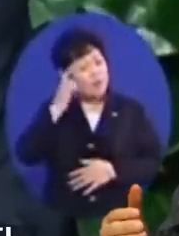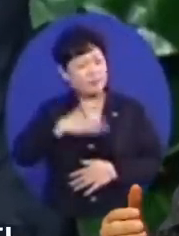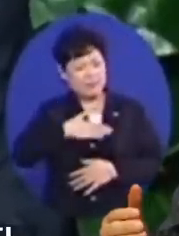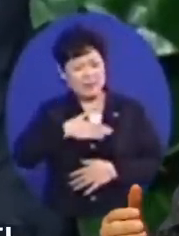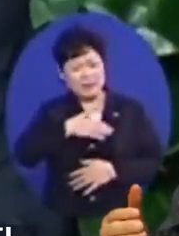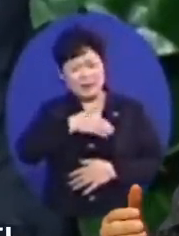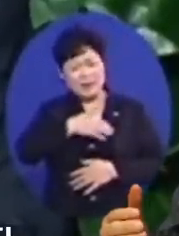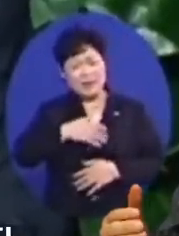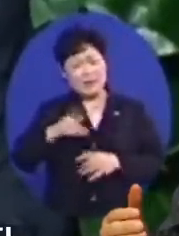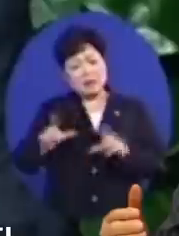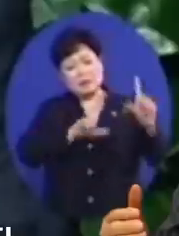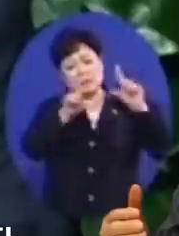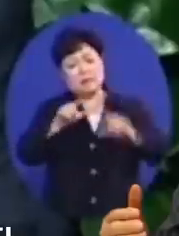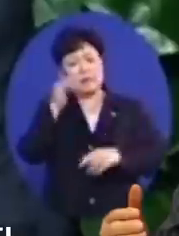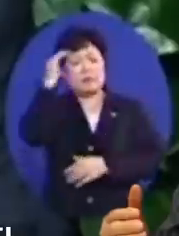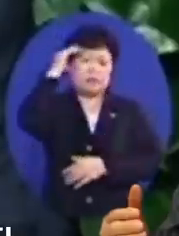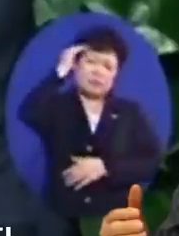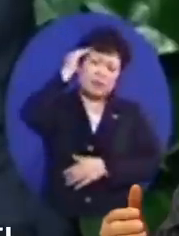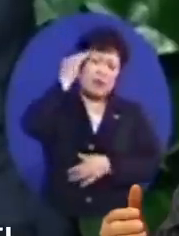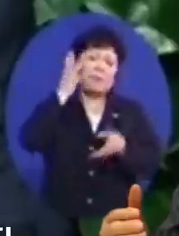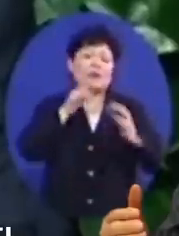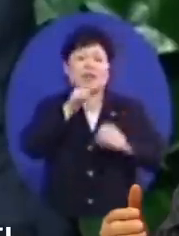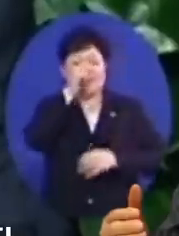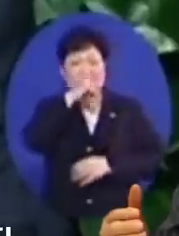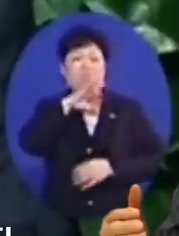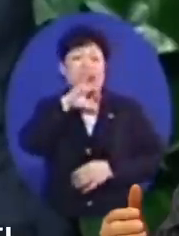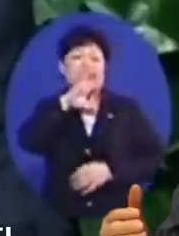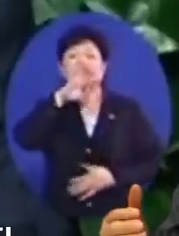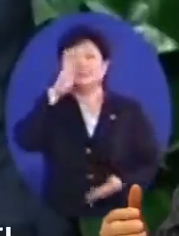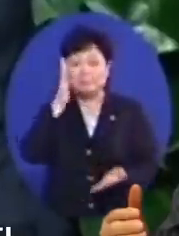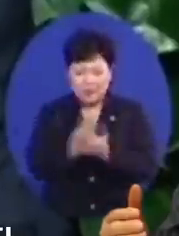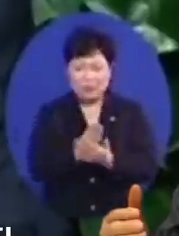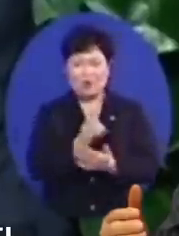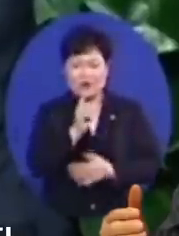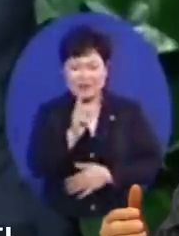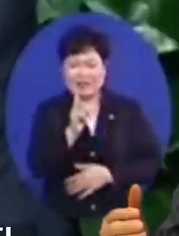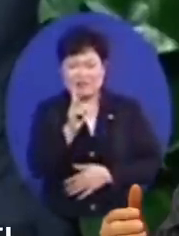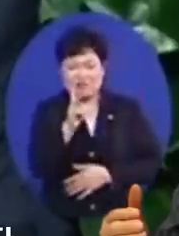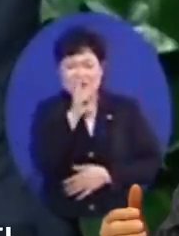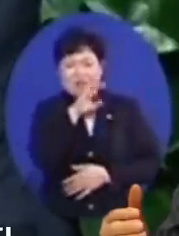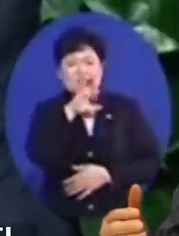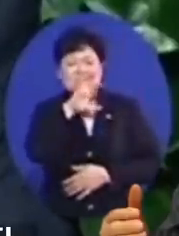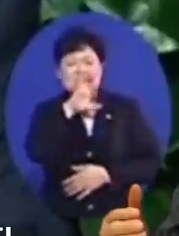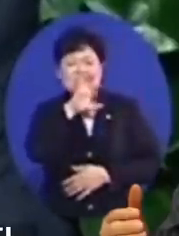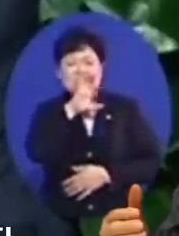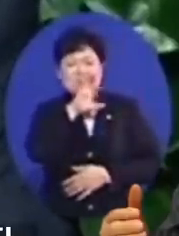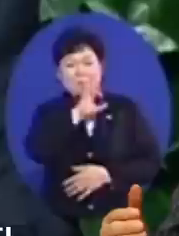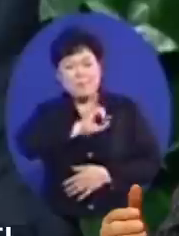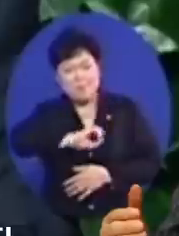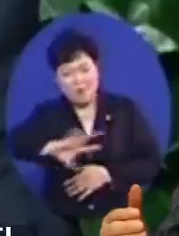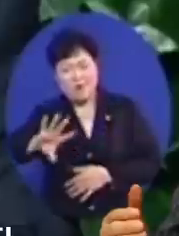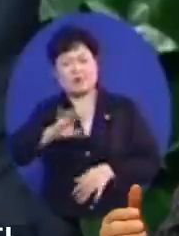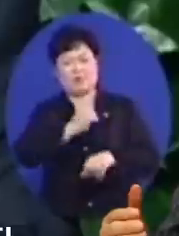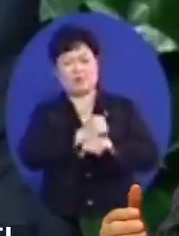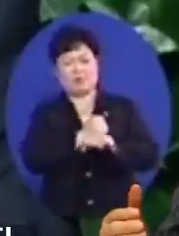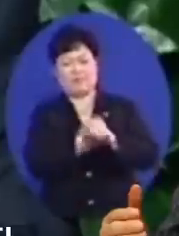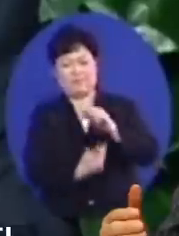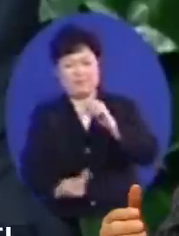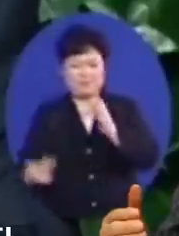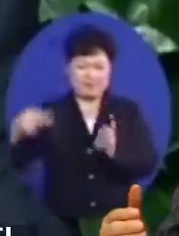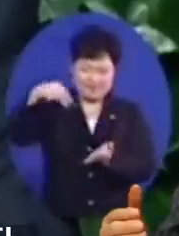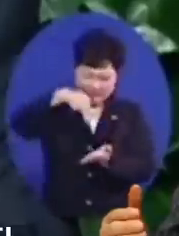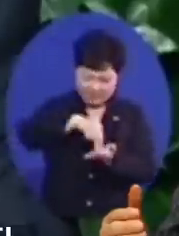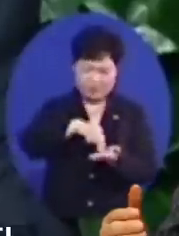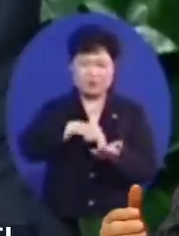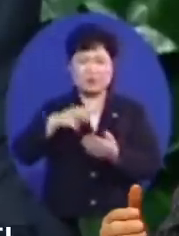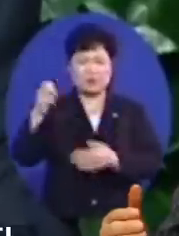이렇게 걸림돌이 많으냐, 불평하지 말고 하나하나 딛고 일어서라는 것입니다. 걸림돌을 딛고 또 일어서고